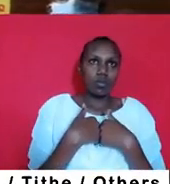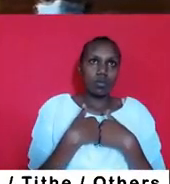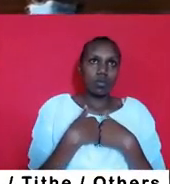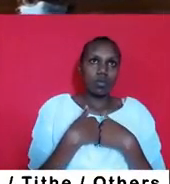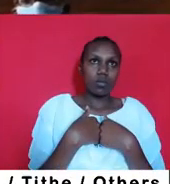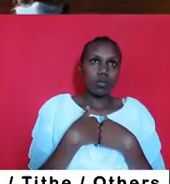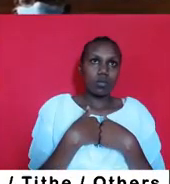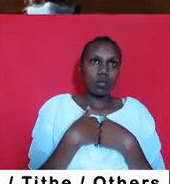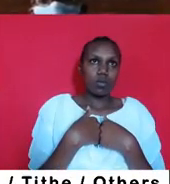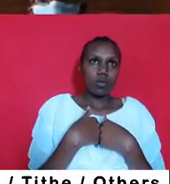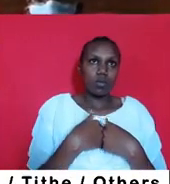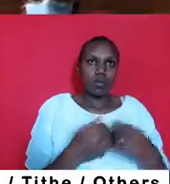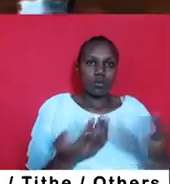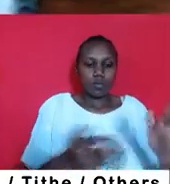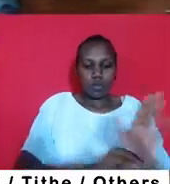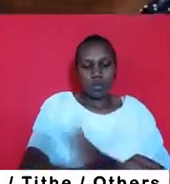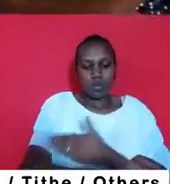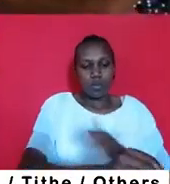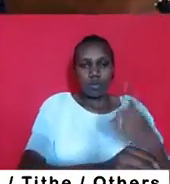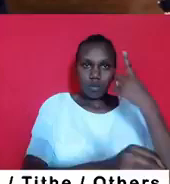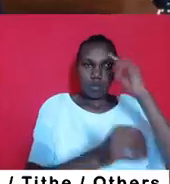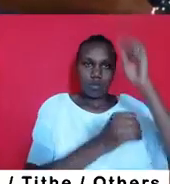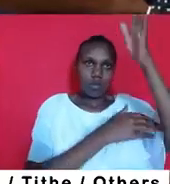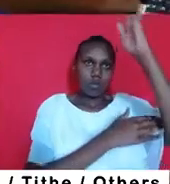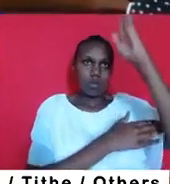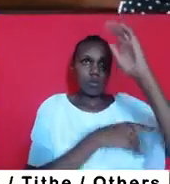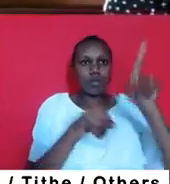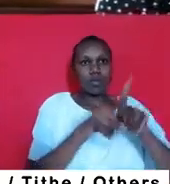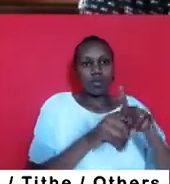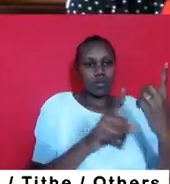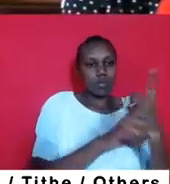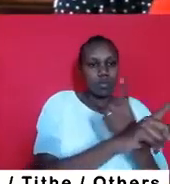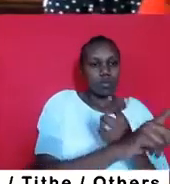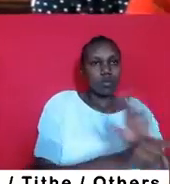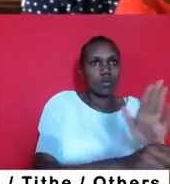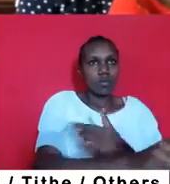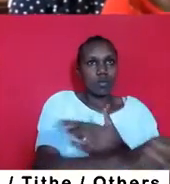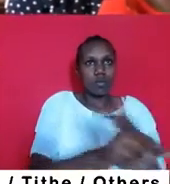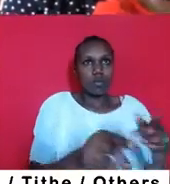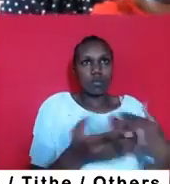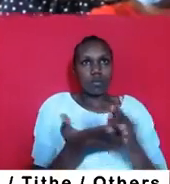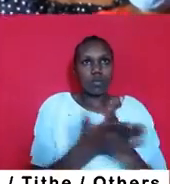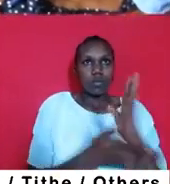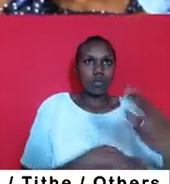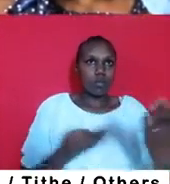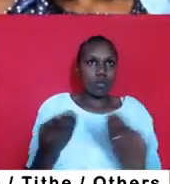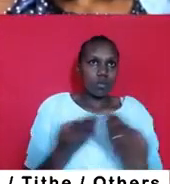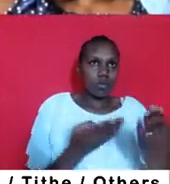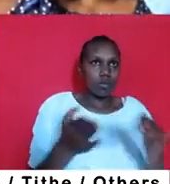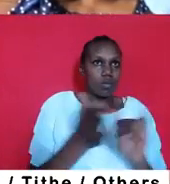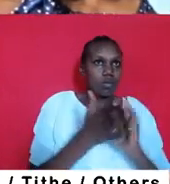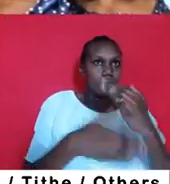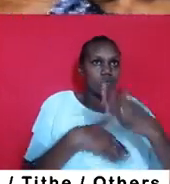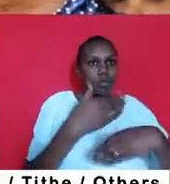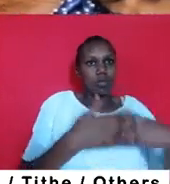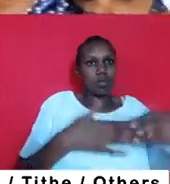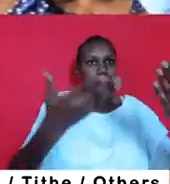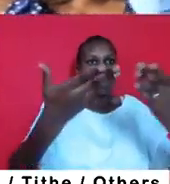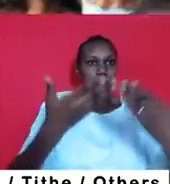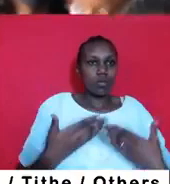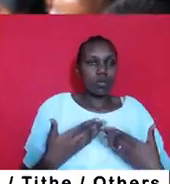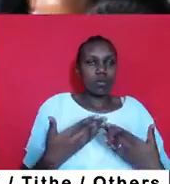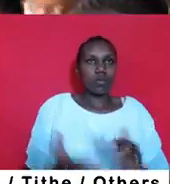na wakati wa kuimbia Mungu na tenzi katika ibada, na nyote